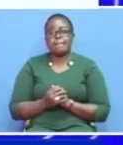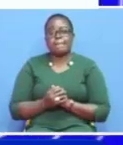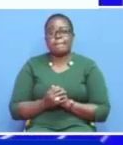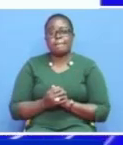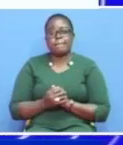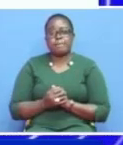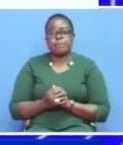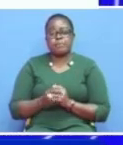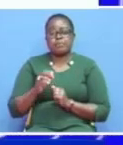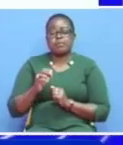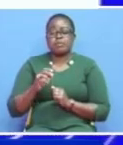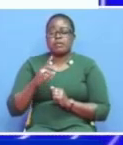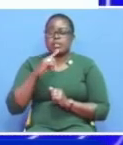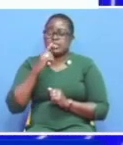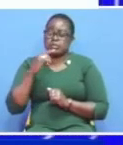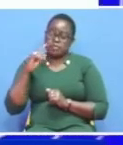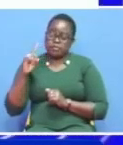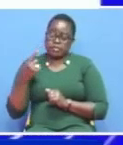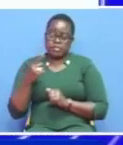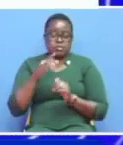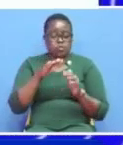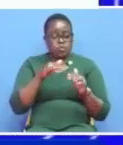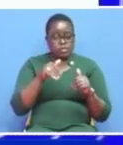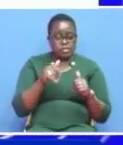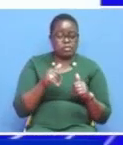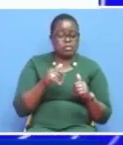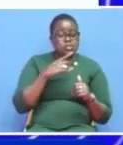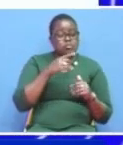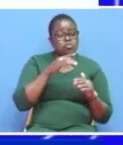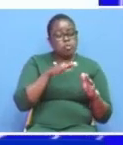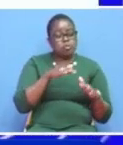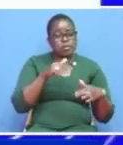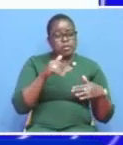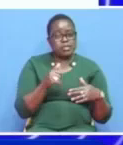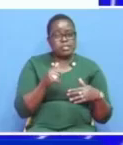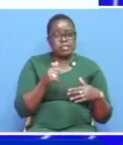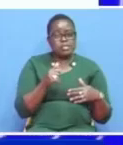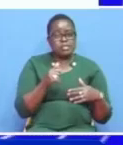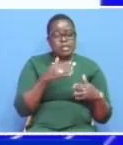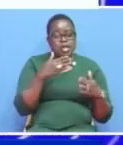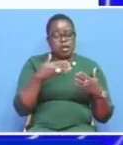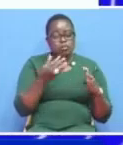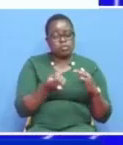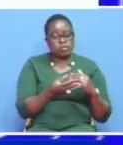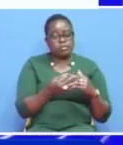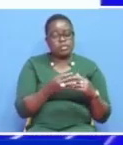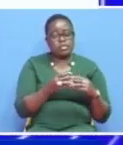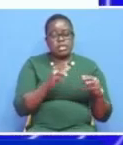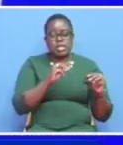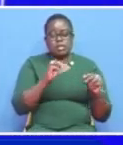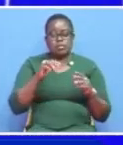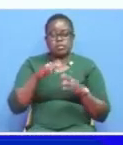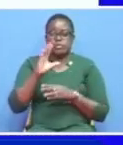Undi BP alisema wacha asome file. So nangoja kiri atani advice. Alitoka na cash